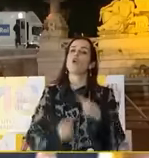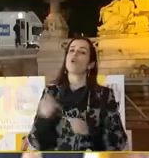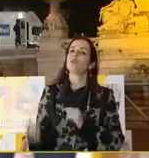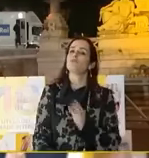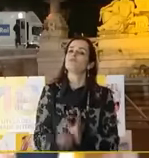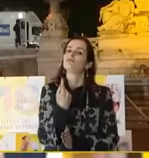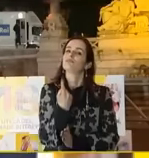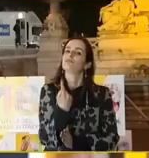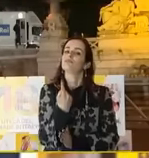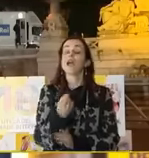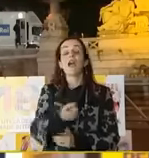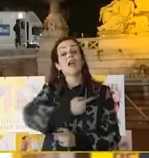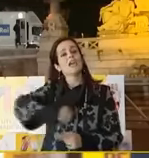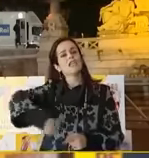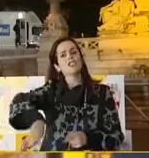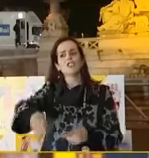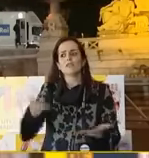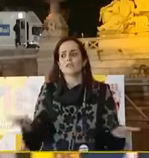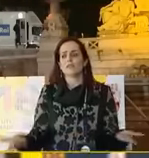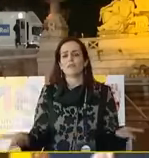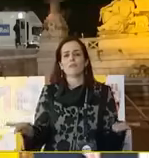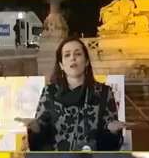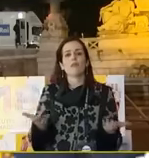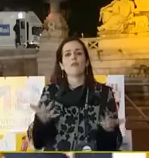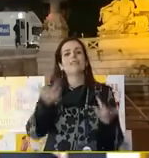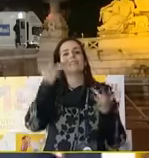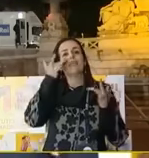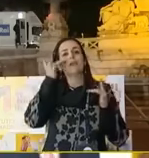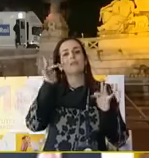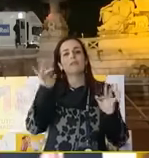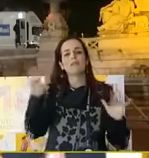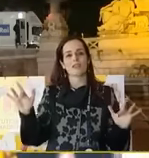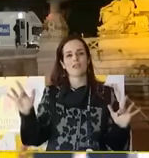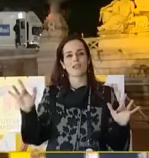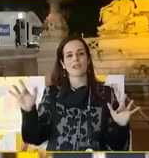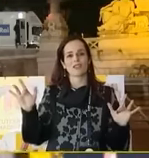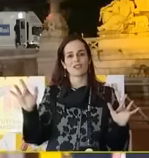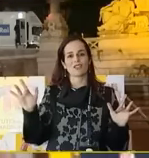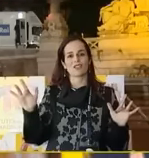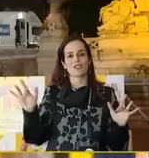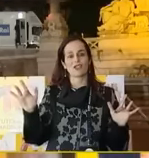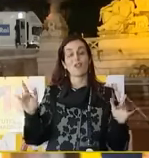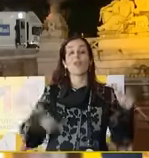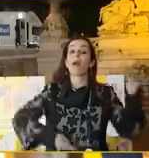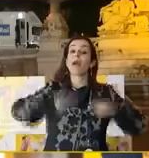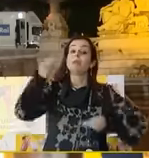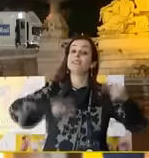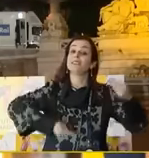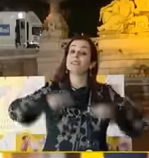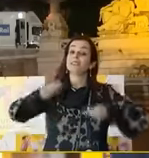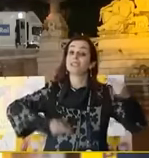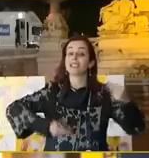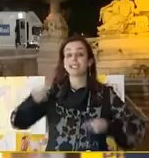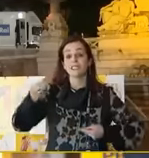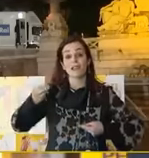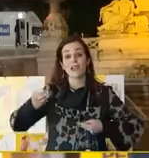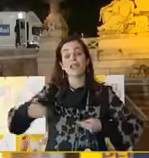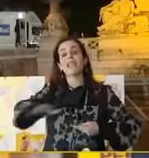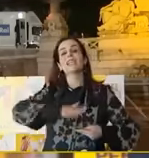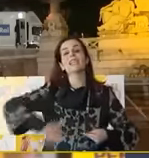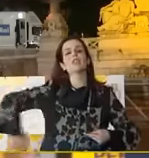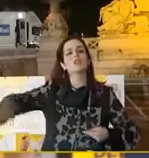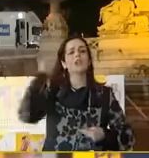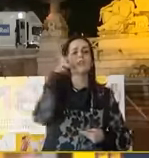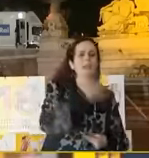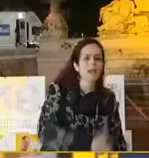semplificazione amministrativa, delle cornici legali certe. Questa regione, quelli bravi e competenti, non hanno